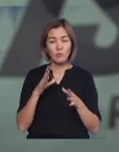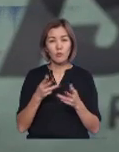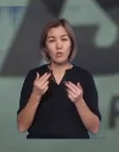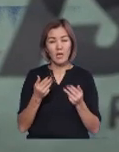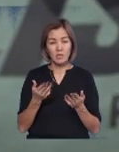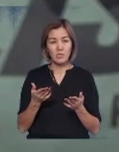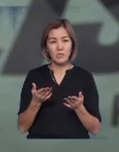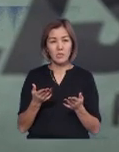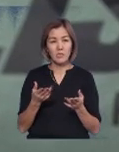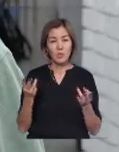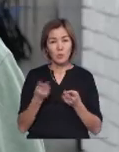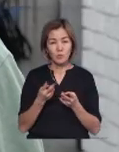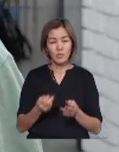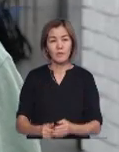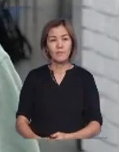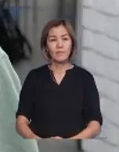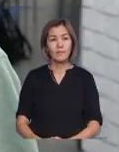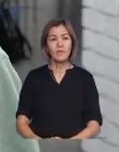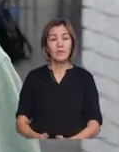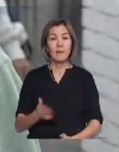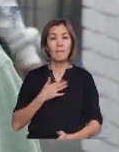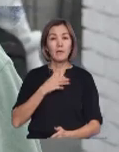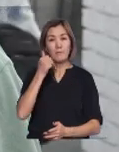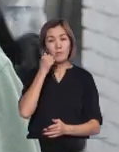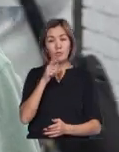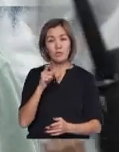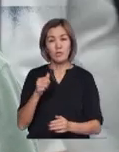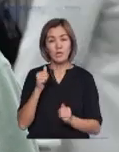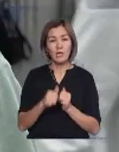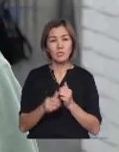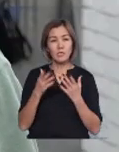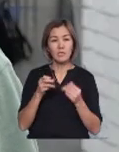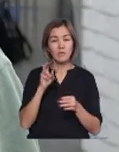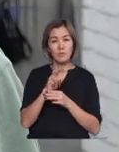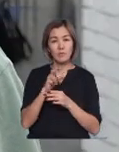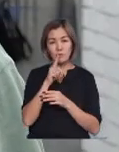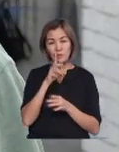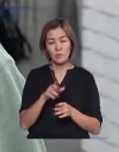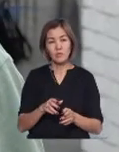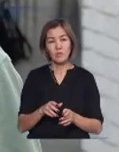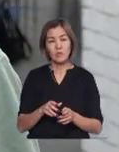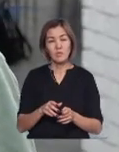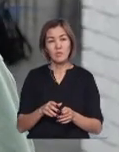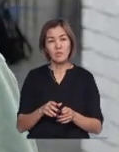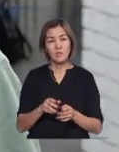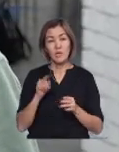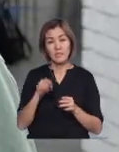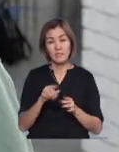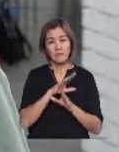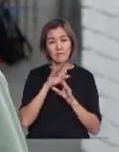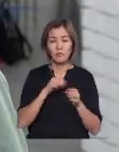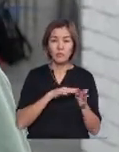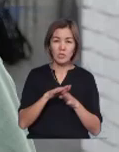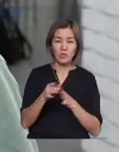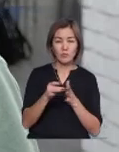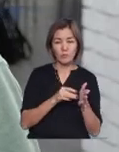Конечно, конечно, нужно это. Но мы же уже пожилые, нас не каждый врач смотрит. А здесь все